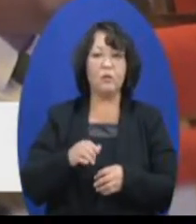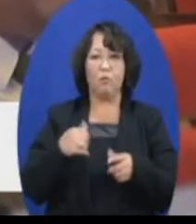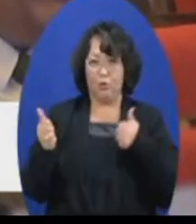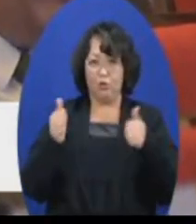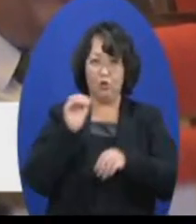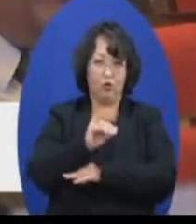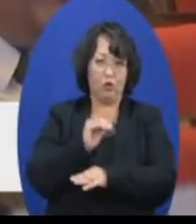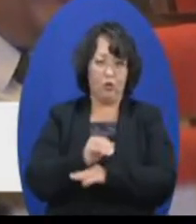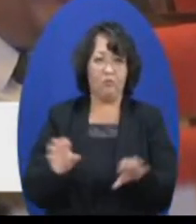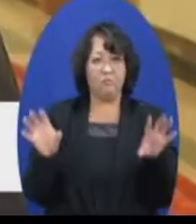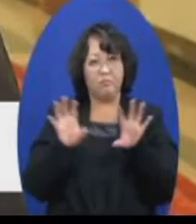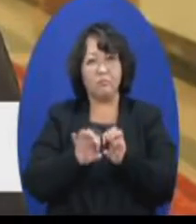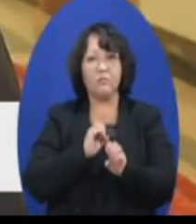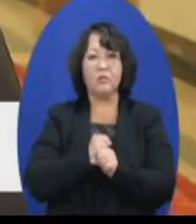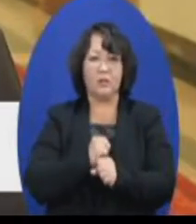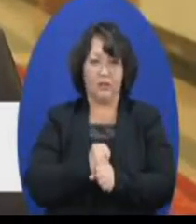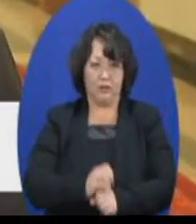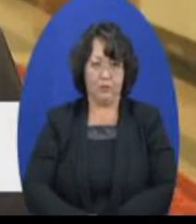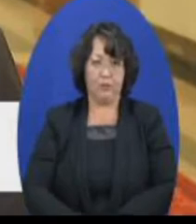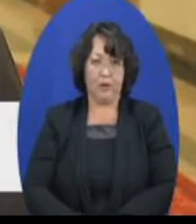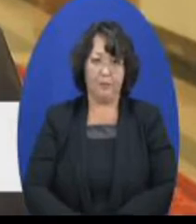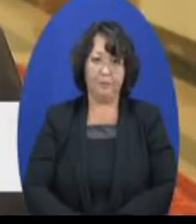бусад төлөөлөл багтаа ажиллаж байгаа юм.